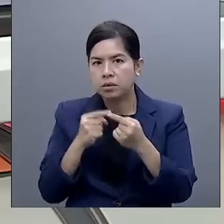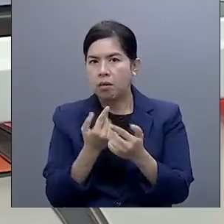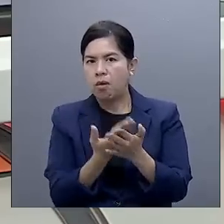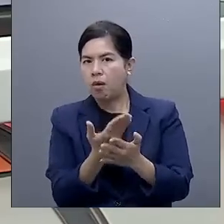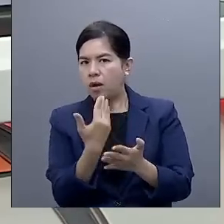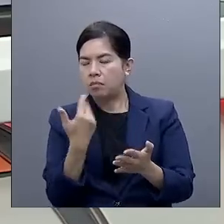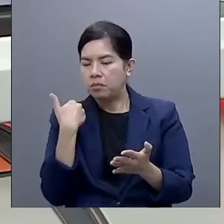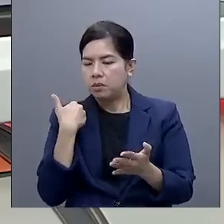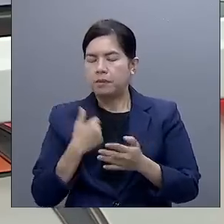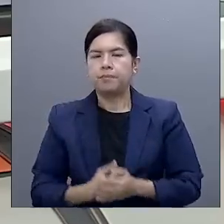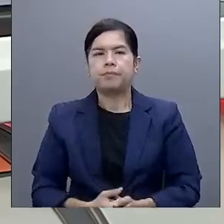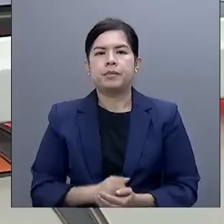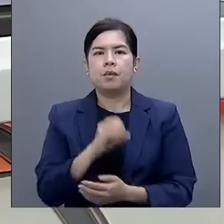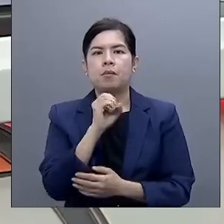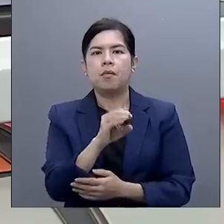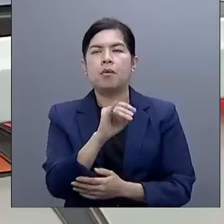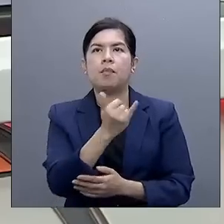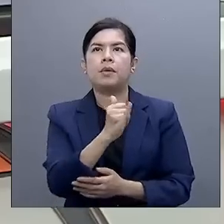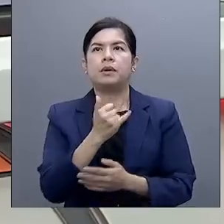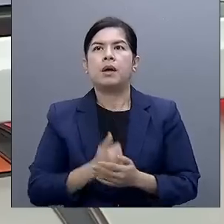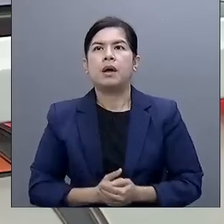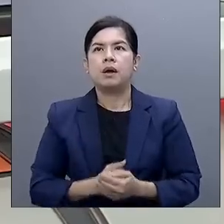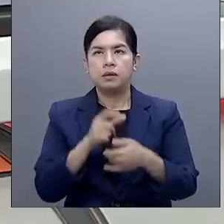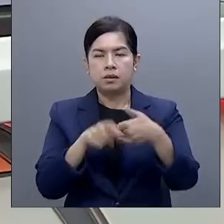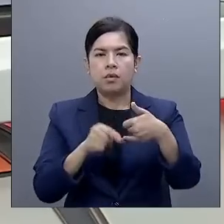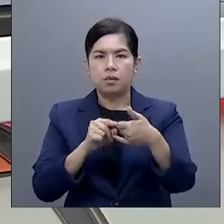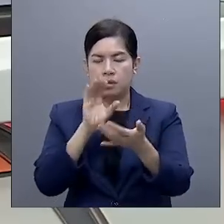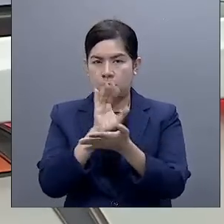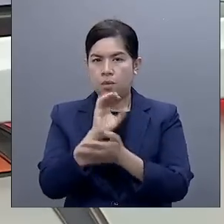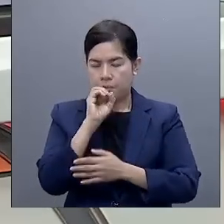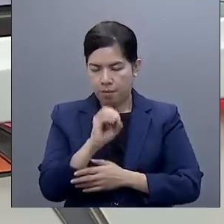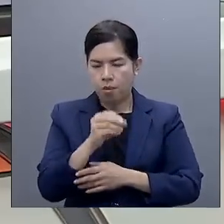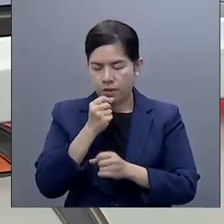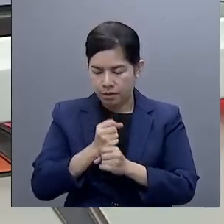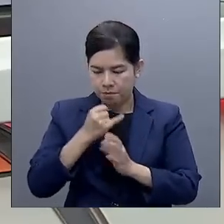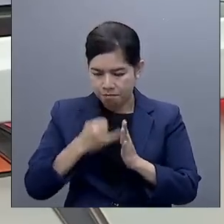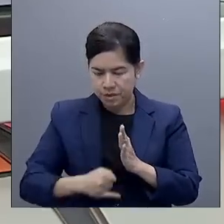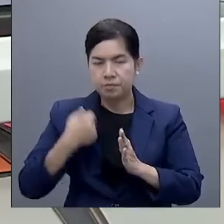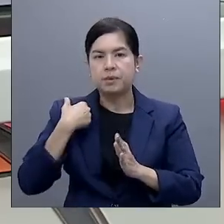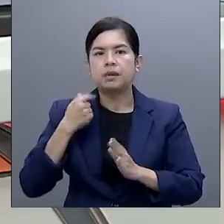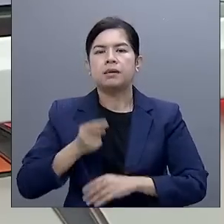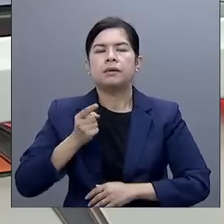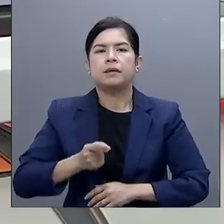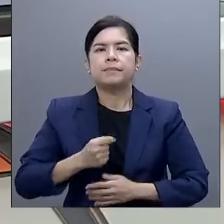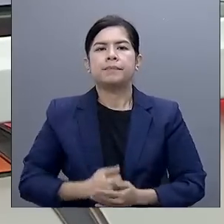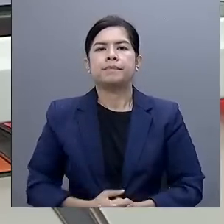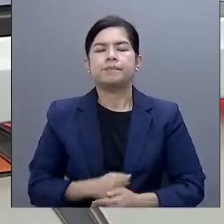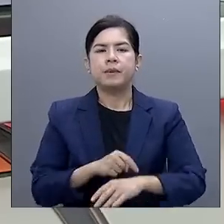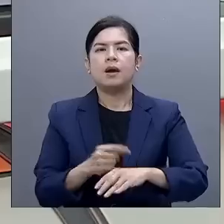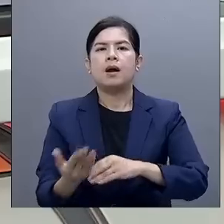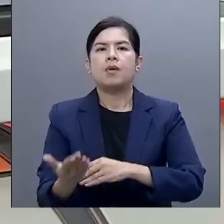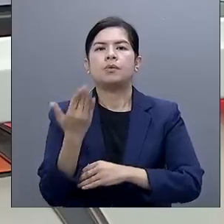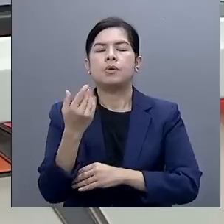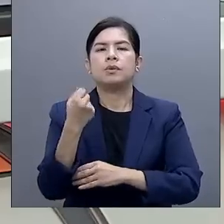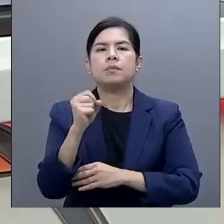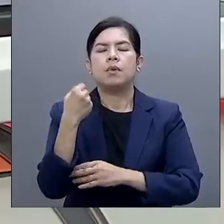ระแสหนึ่งที่บอกว่าตำรวจบางนายรับสารภาพแล้วว่าทำจริงเมื่อ10นาทีที่ผ่านมาค่ะผู้บัญชาการตำรวจนครบาลตั้งโต๊ะแถลง